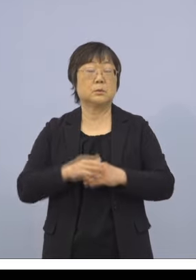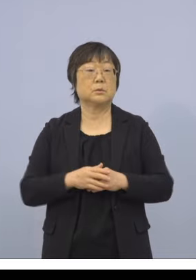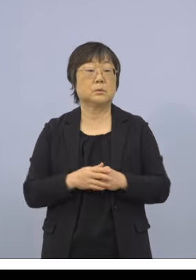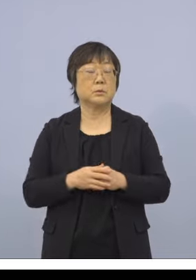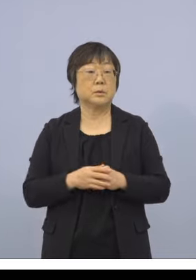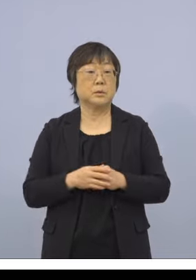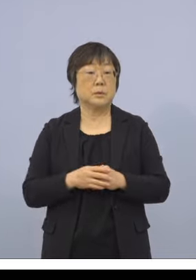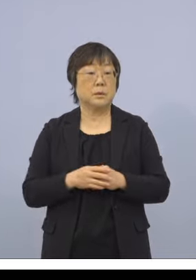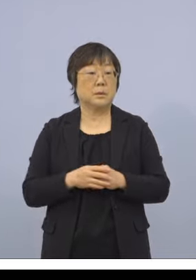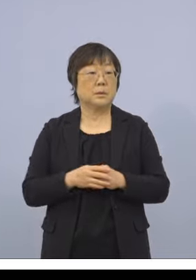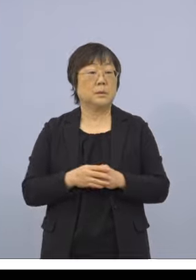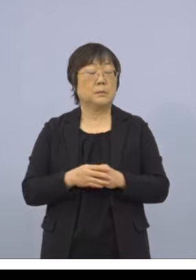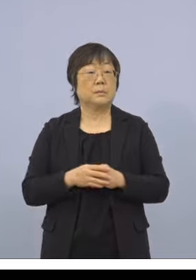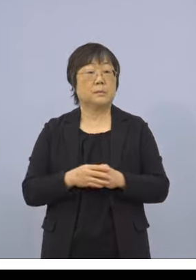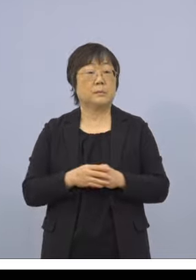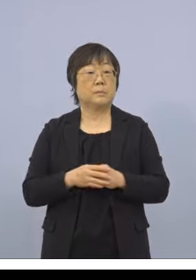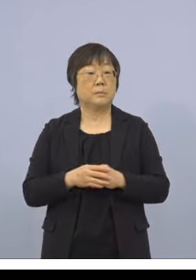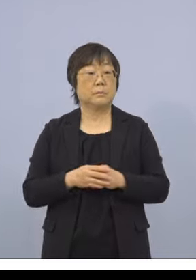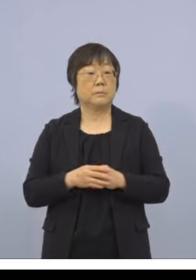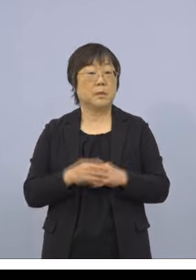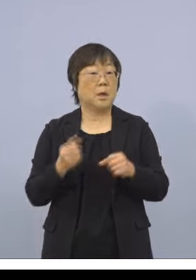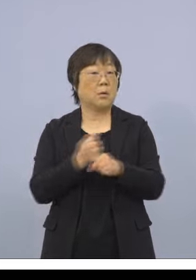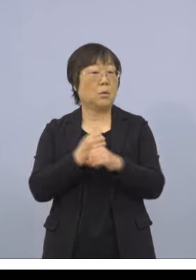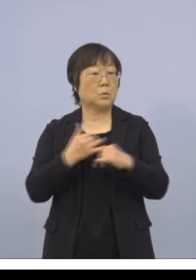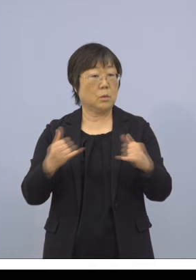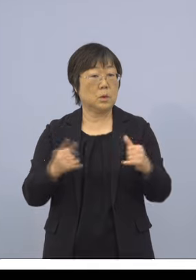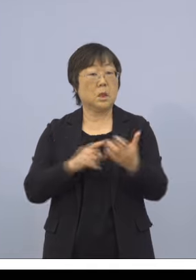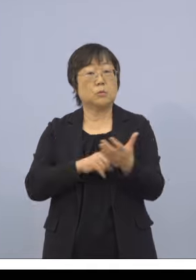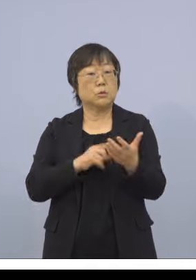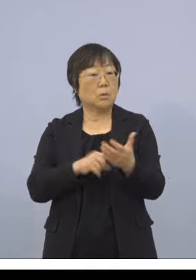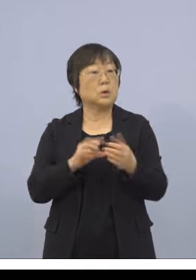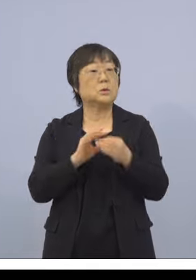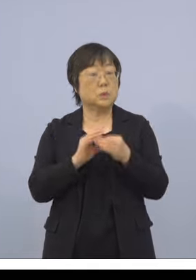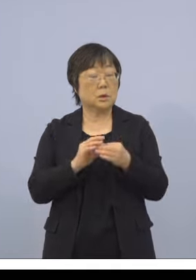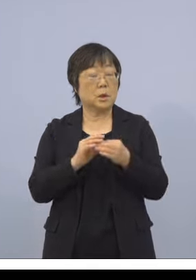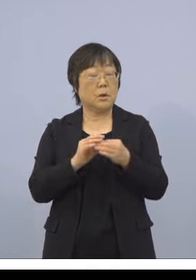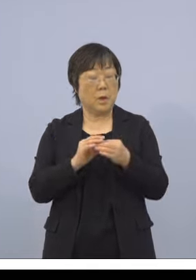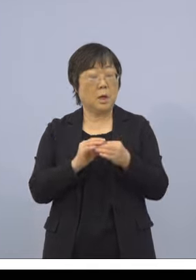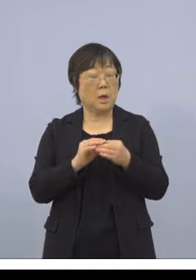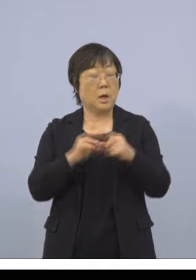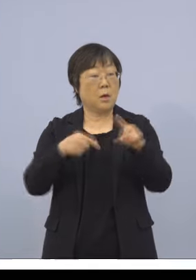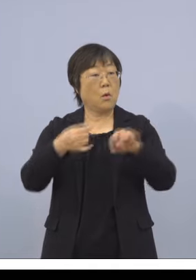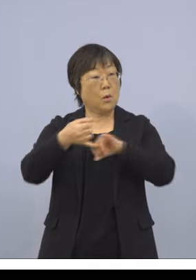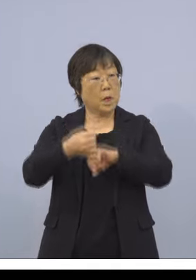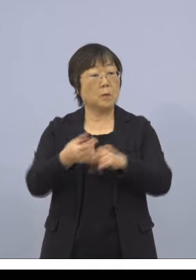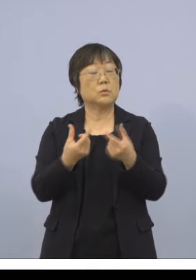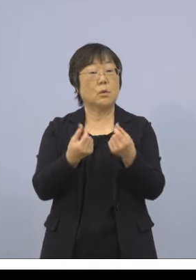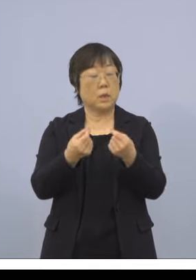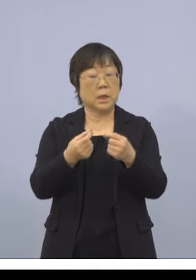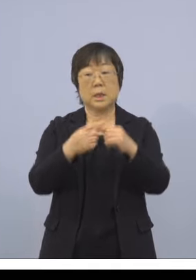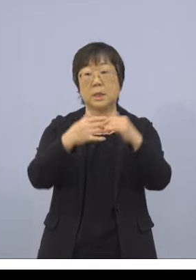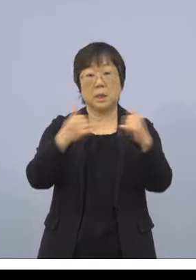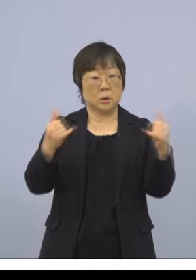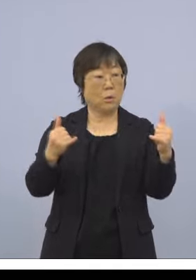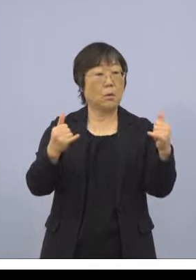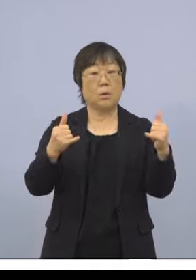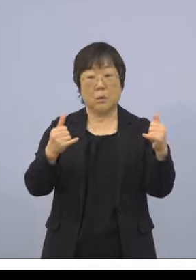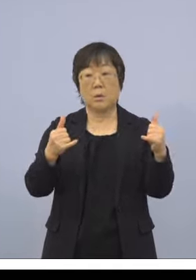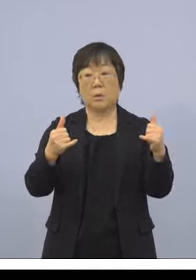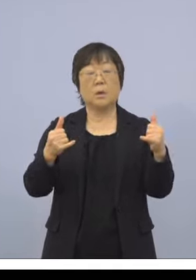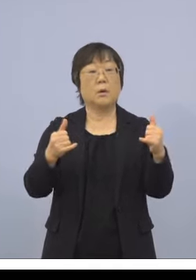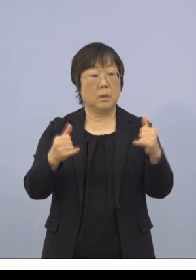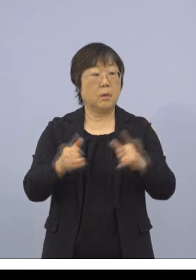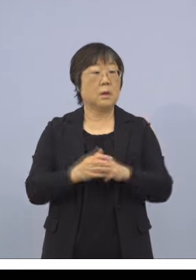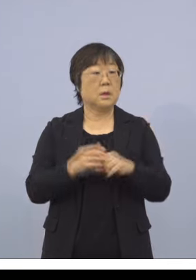ますけれどもですね、労働者不足についてはこれも公約通り、人と人労働、まあ、